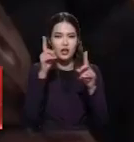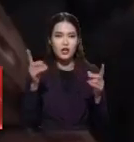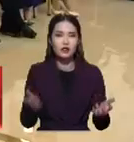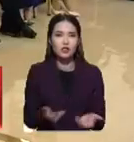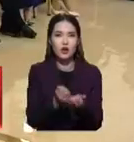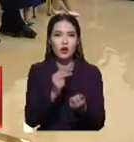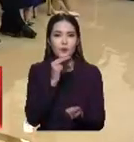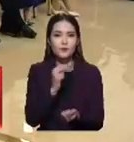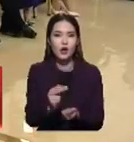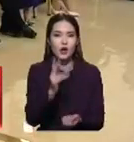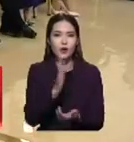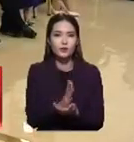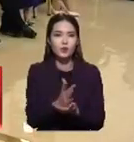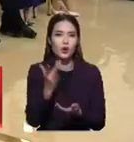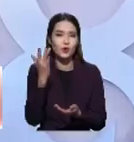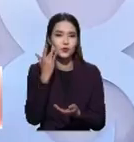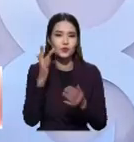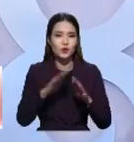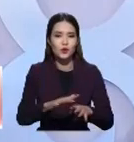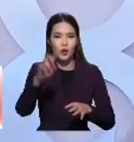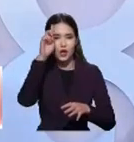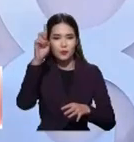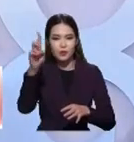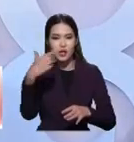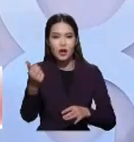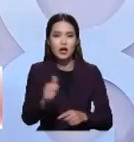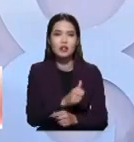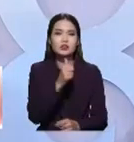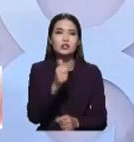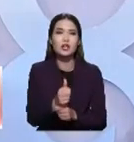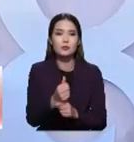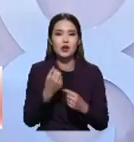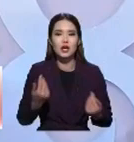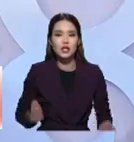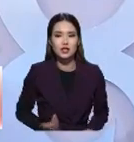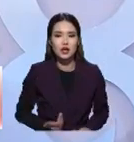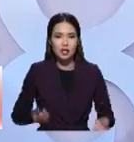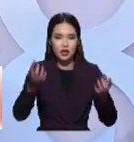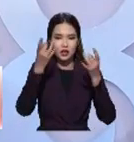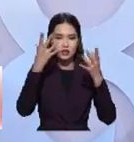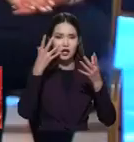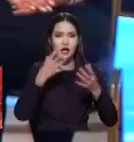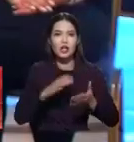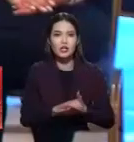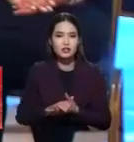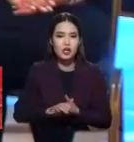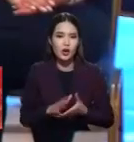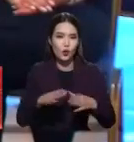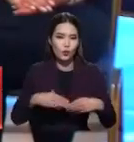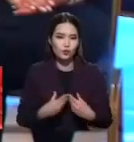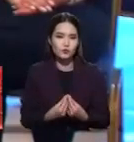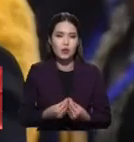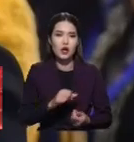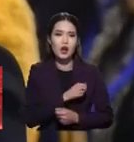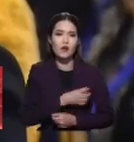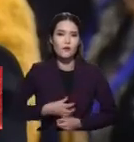жатыр. Айналып келгенде мемлекеттің де басты тірегі бақытты, тату, тәтті отбасы.